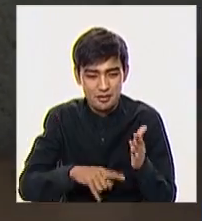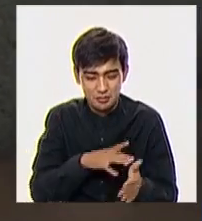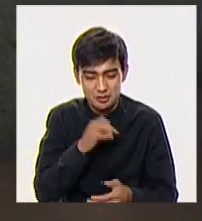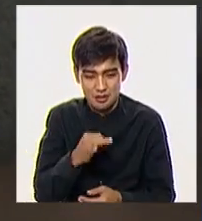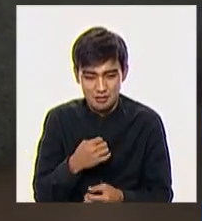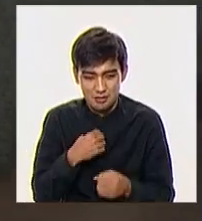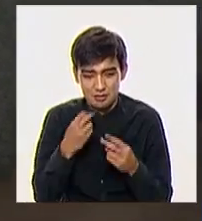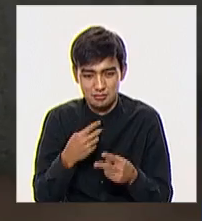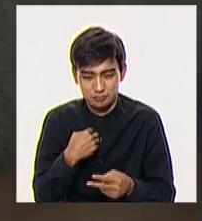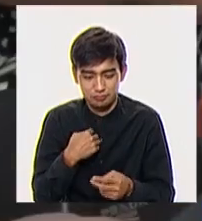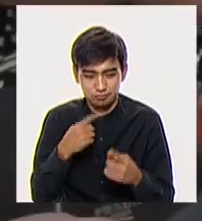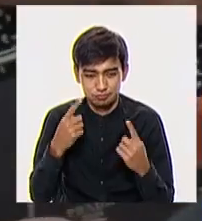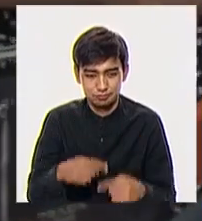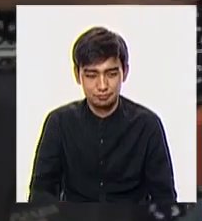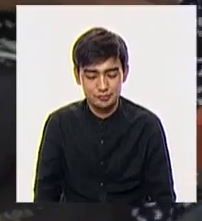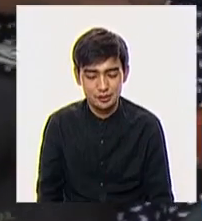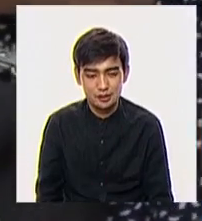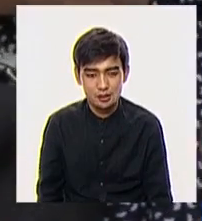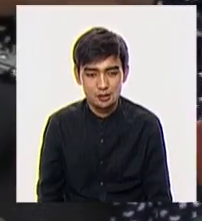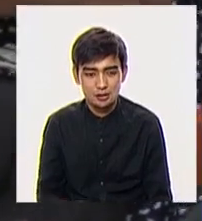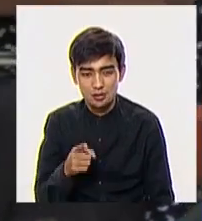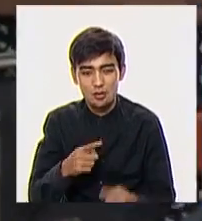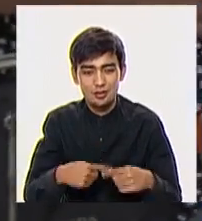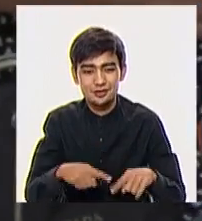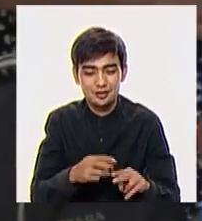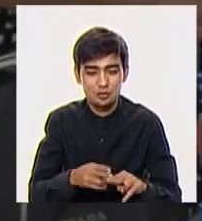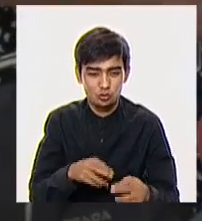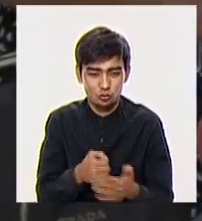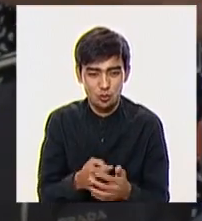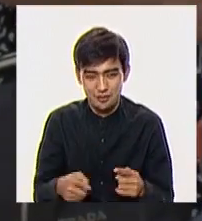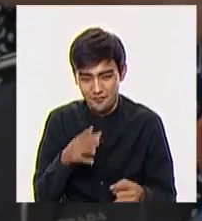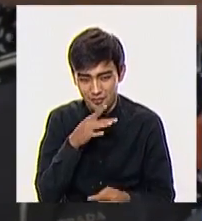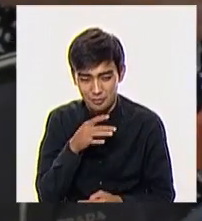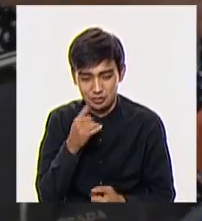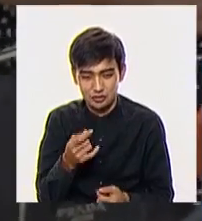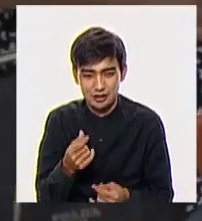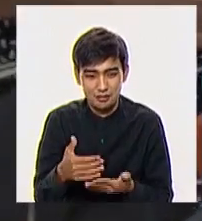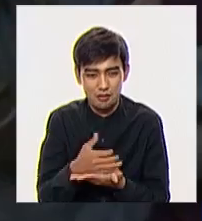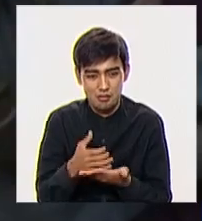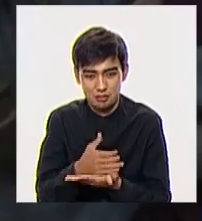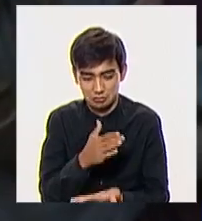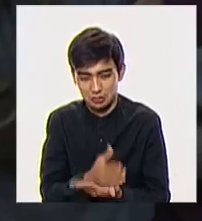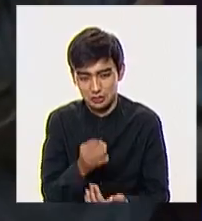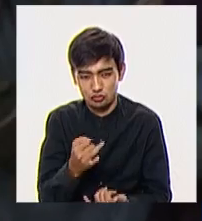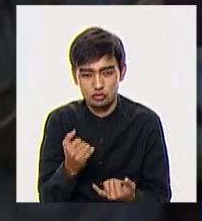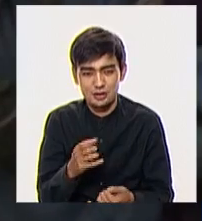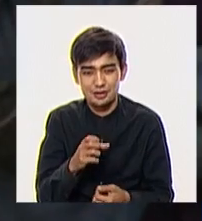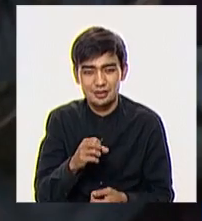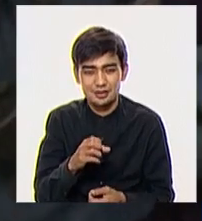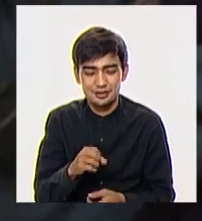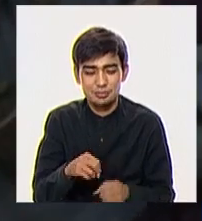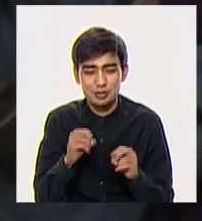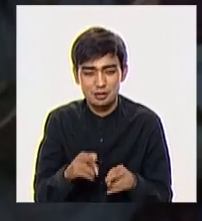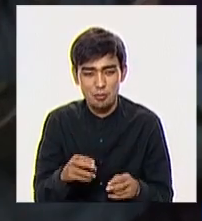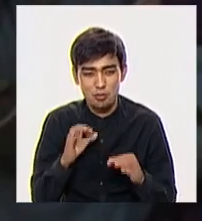тақырға отырғызды деп ызалы. Бұл организация әлі күнге дейін ақша жинап жатыр. Қазір спецпрокуратура айналысып